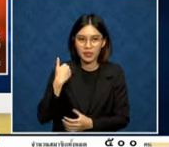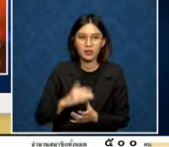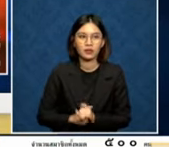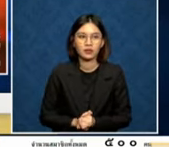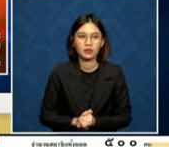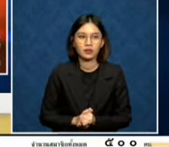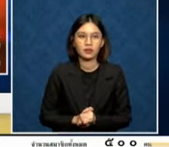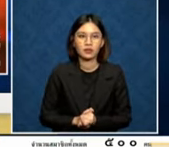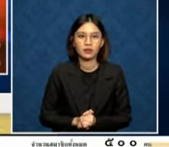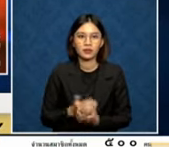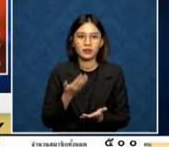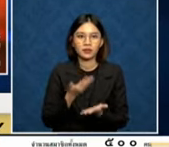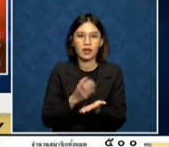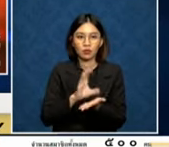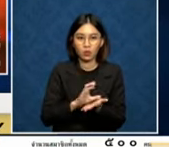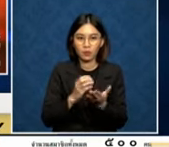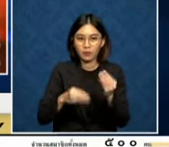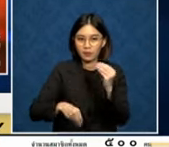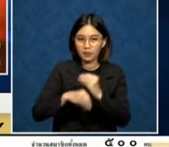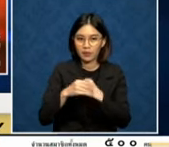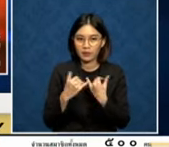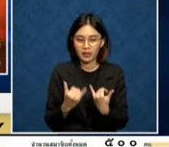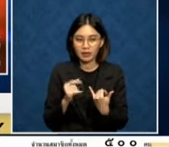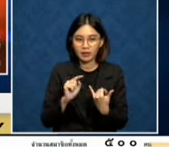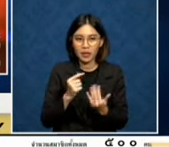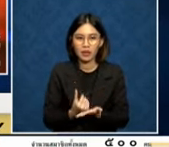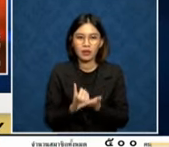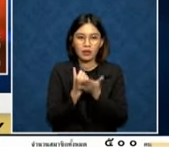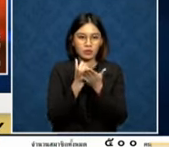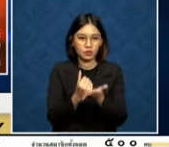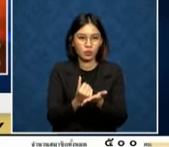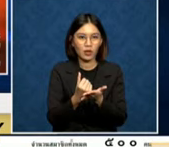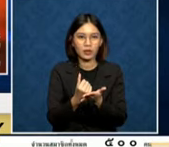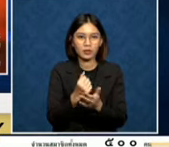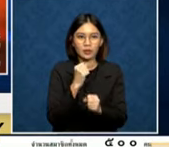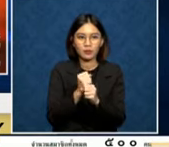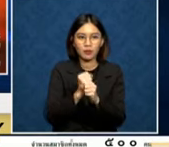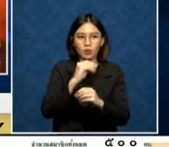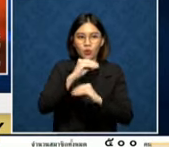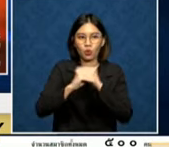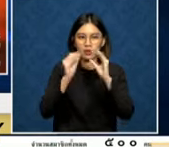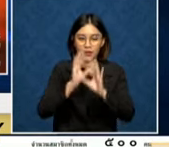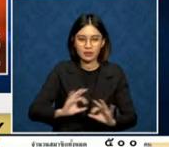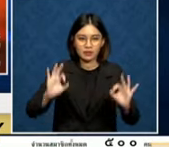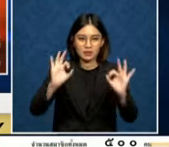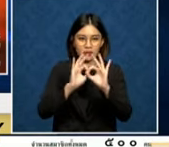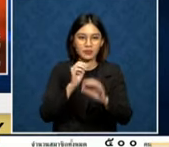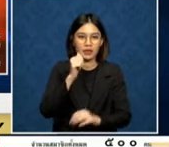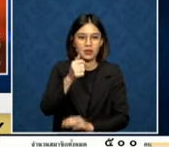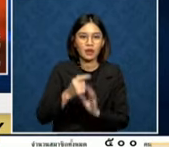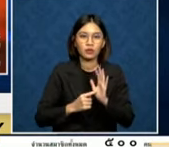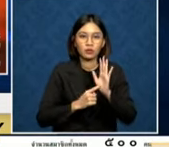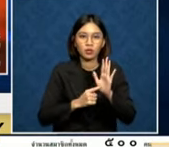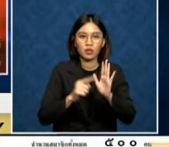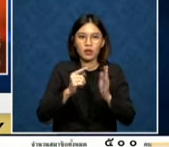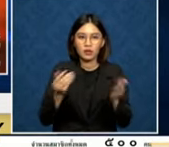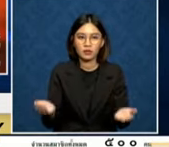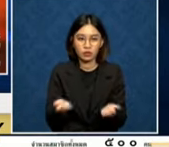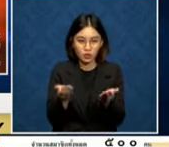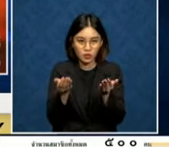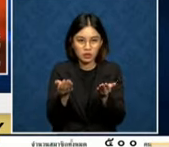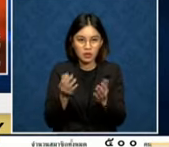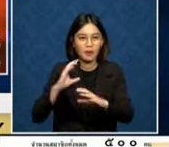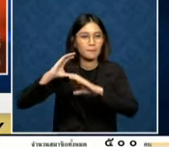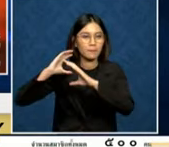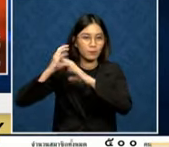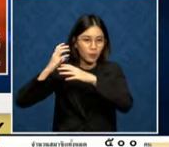การเพิ่มงบประมาณในครั้งนี้ครับจะช่วยให้เราเนี่ยสามารถดำเนินโครงการสำคัญๆัครับเช่นการการส่งเสริมถ่ายทาง